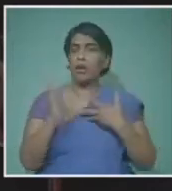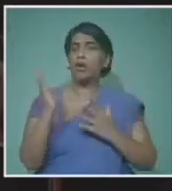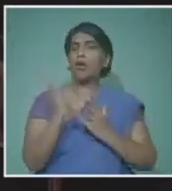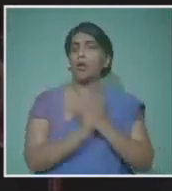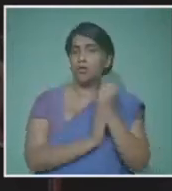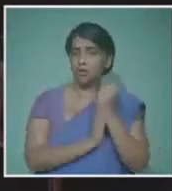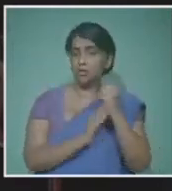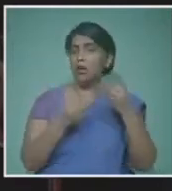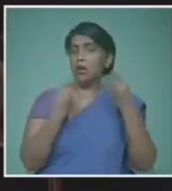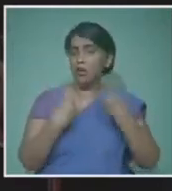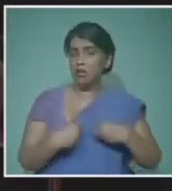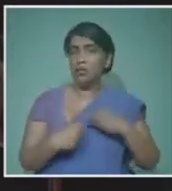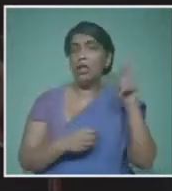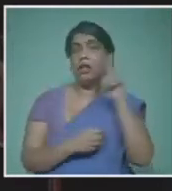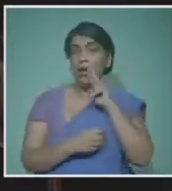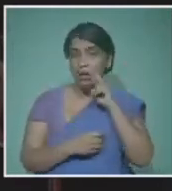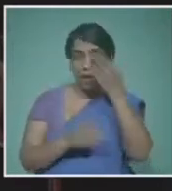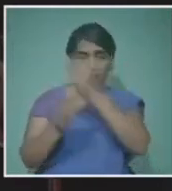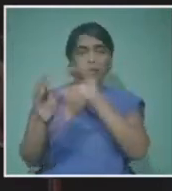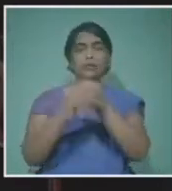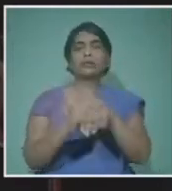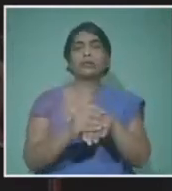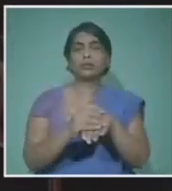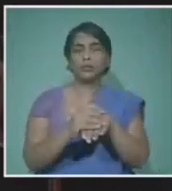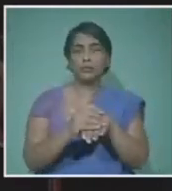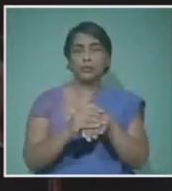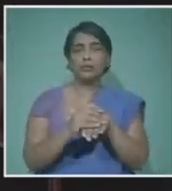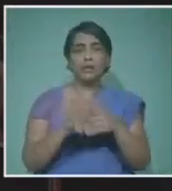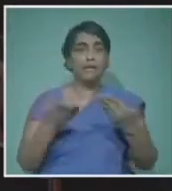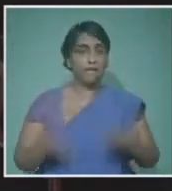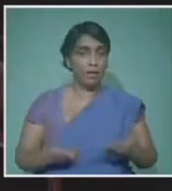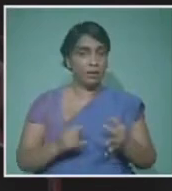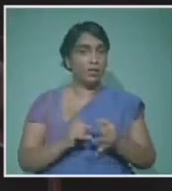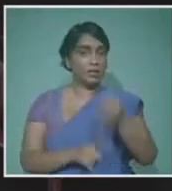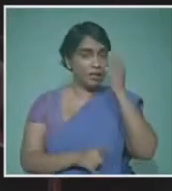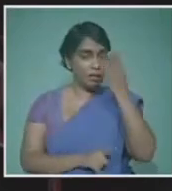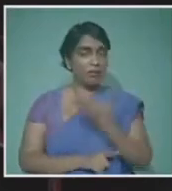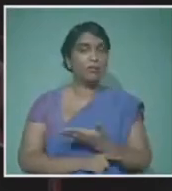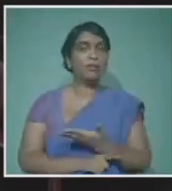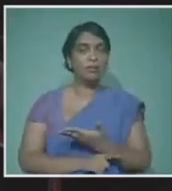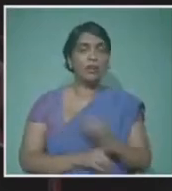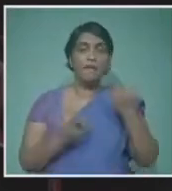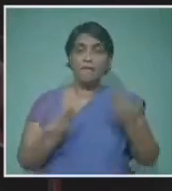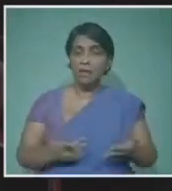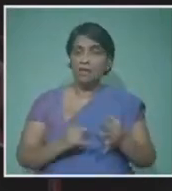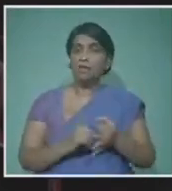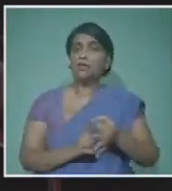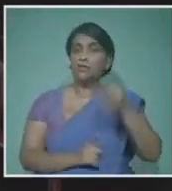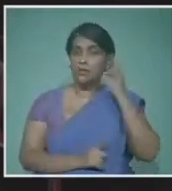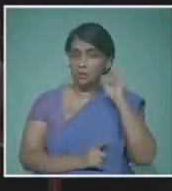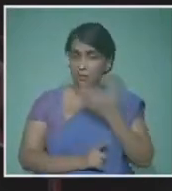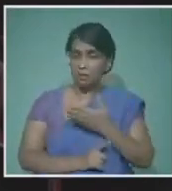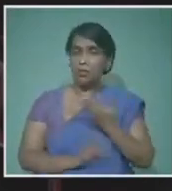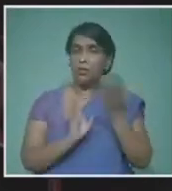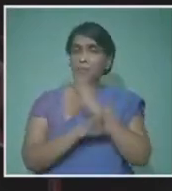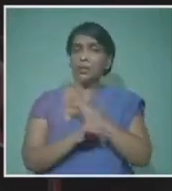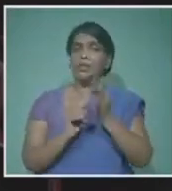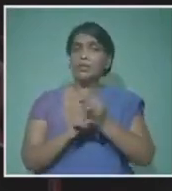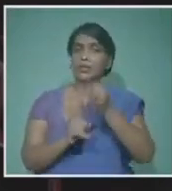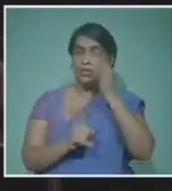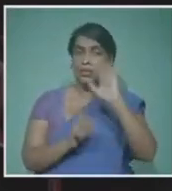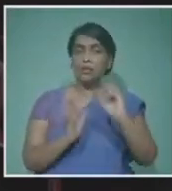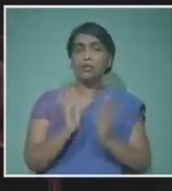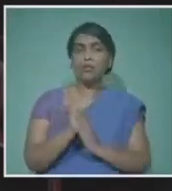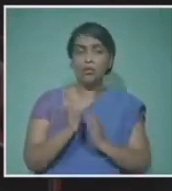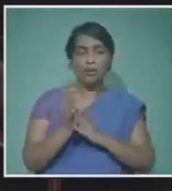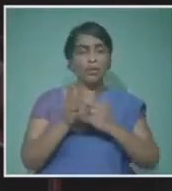අහෝසි කර. ඒ විතරක් නෙවෙයි රනිල් වික්‍රමසිංහත් සිටියේ කි. වර්තමාන ජනාධිපති එතකොට වර්තමාන ජනාධිපති හිටපු ජනාධිපතිතුමාගේ කොමිසම්